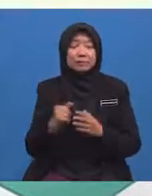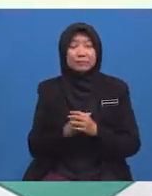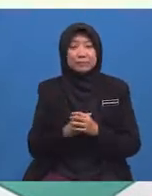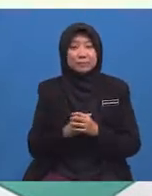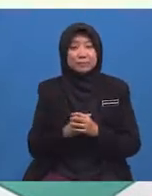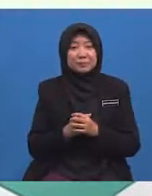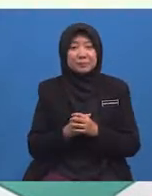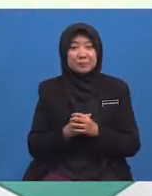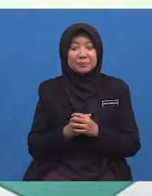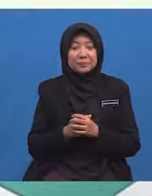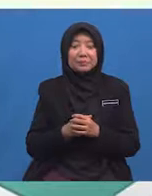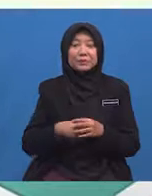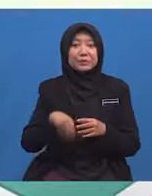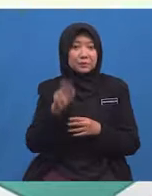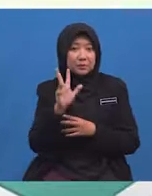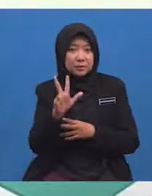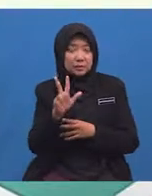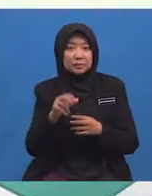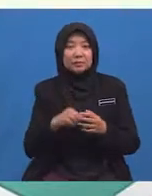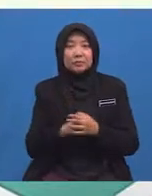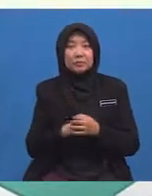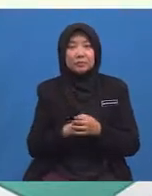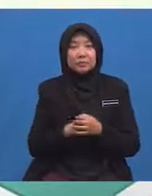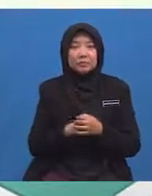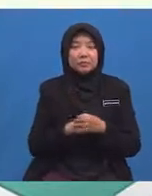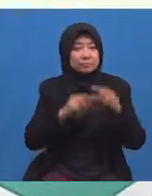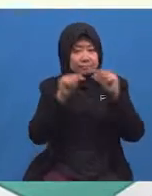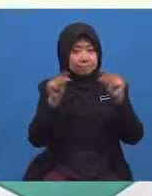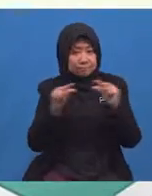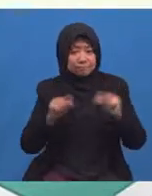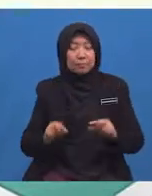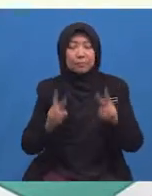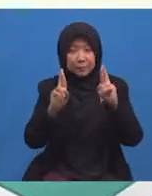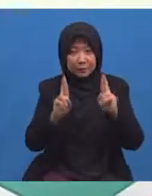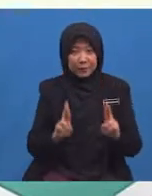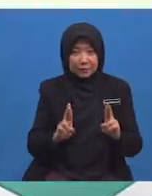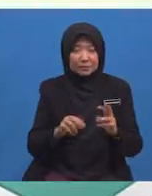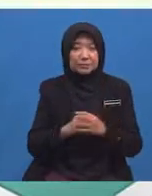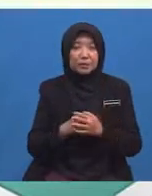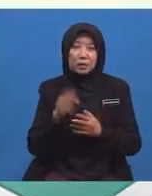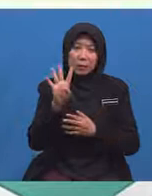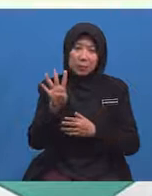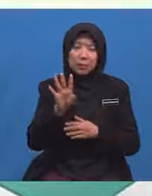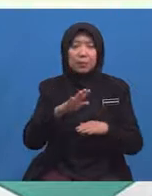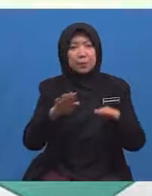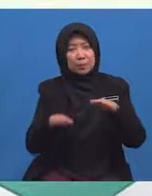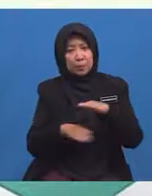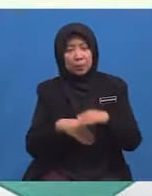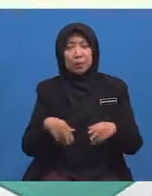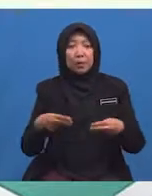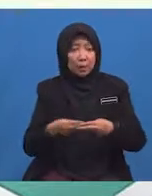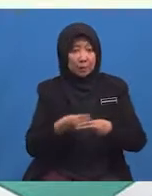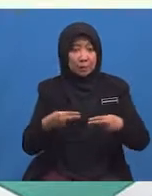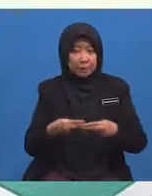Seterusnya, lapisan ketiga diikuti oleh lapisan rakyat. Dan yang keempat, paling bawah itu hamba.